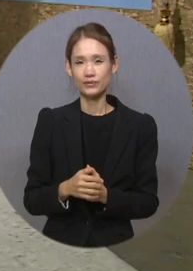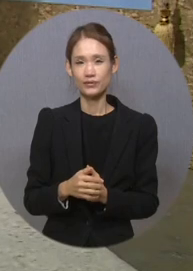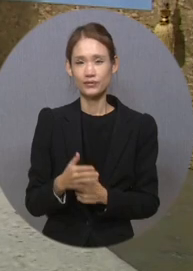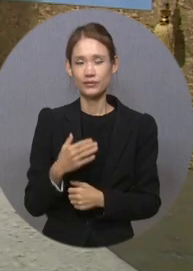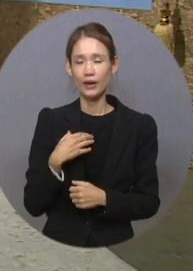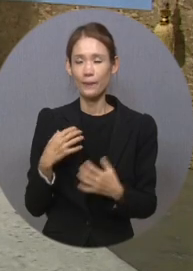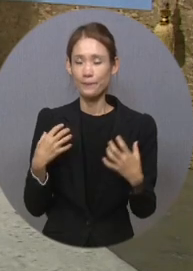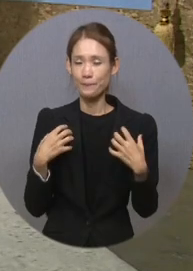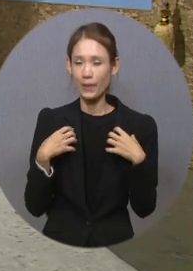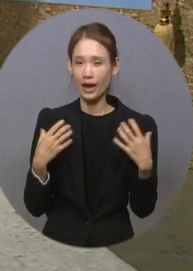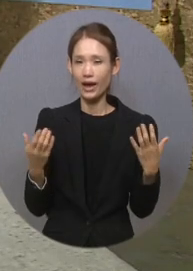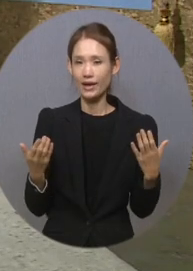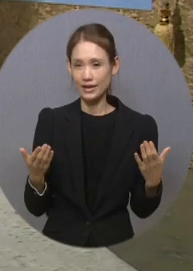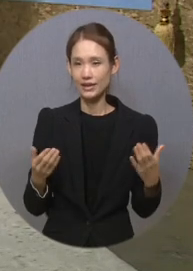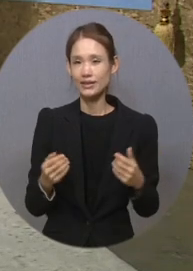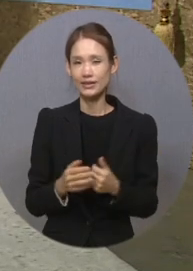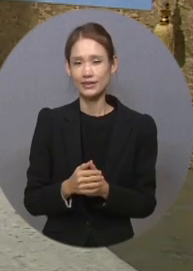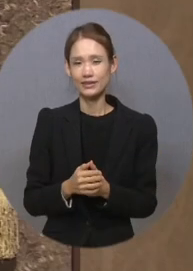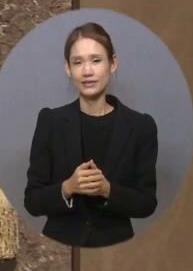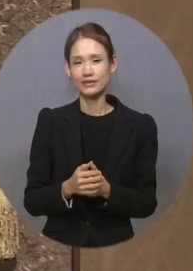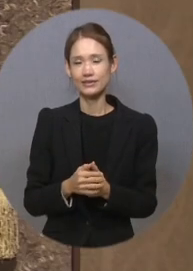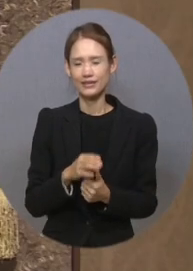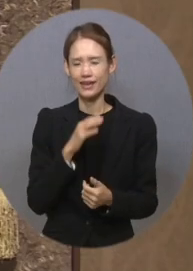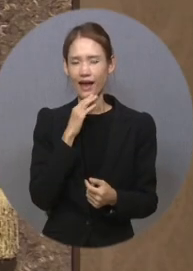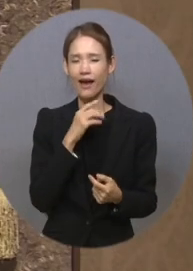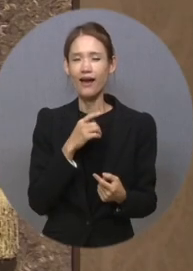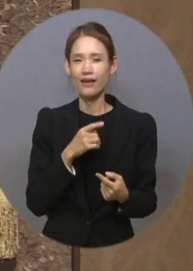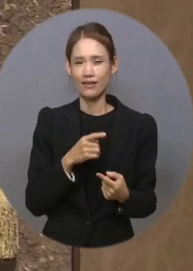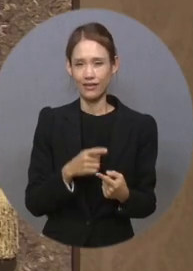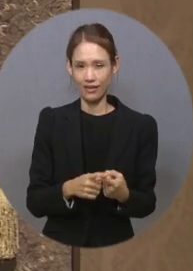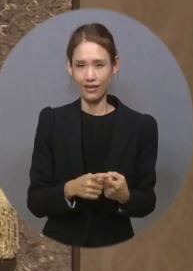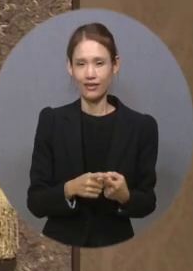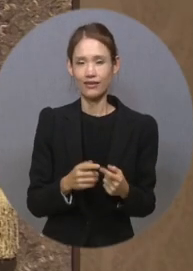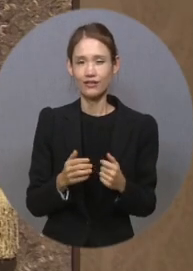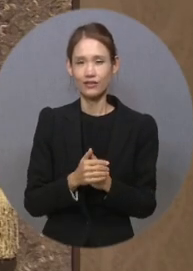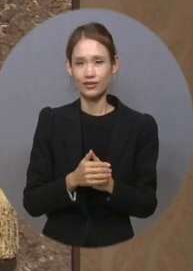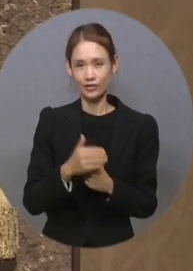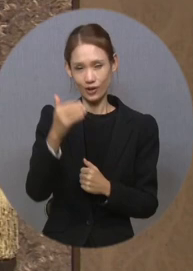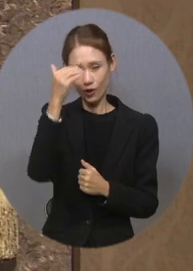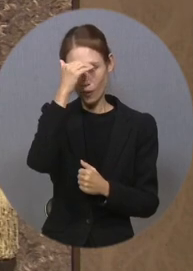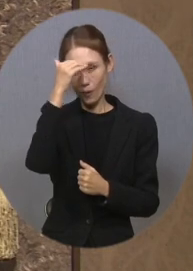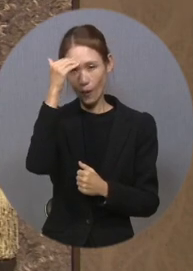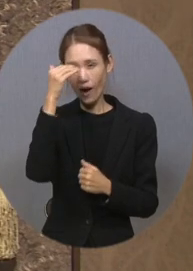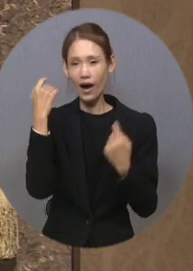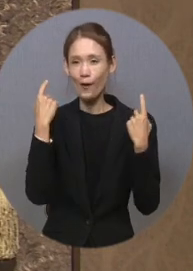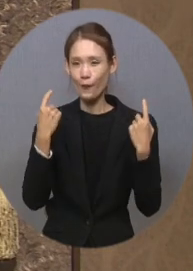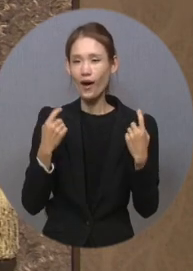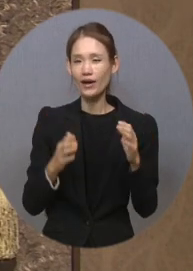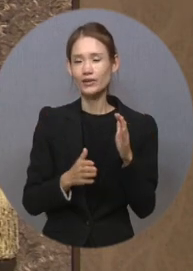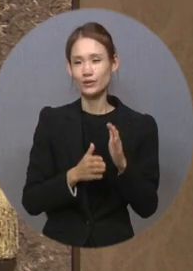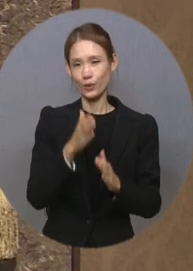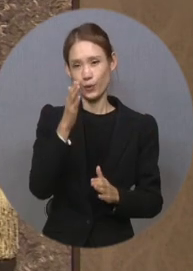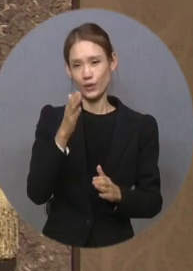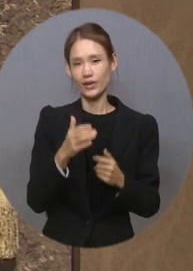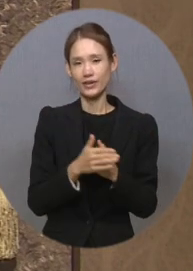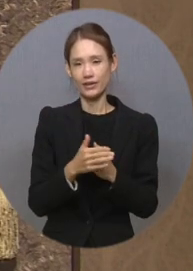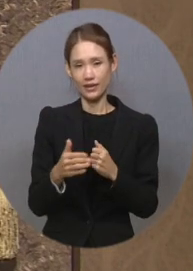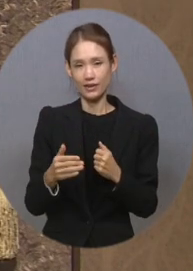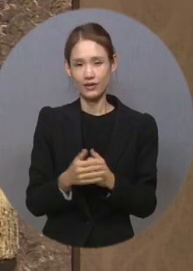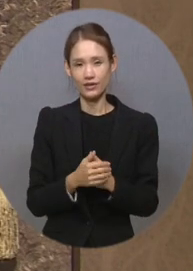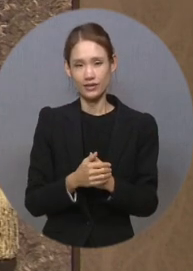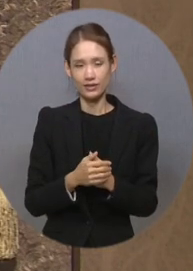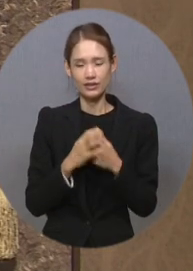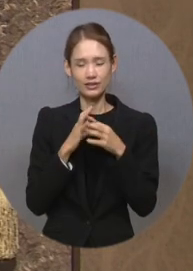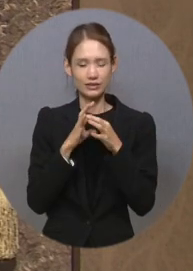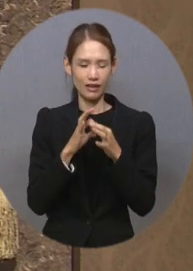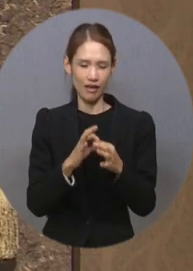제가 하는 일은 우리 당연히 이제 관광 도시니까 네. 관광이 그